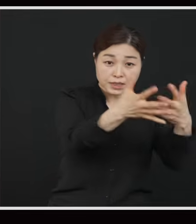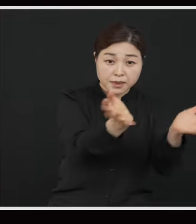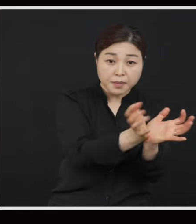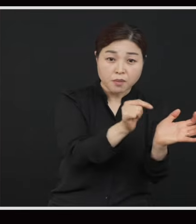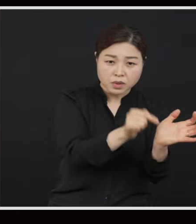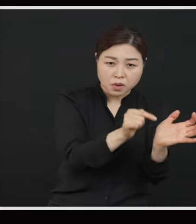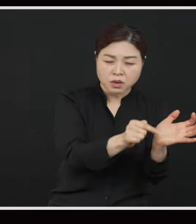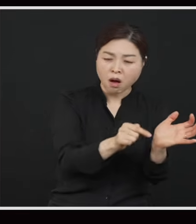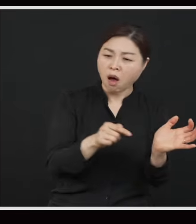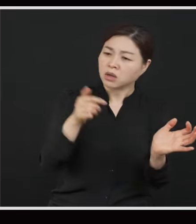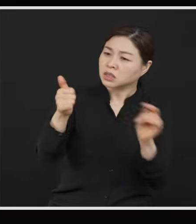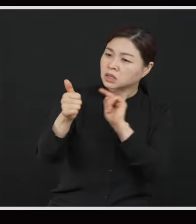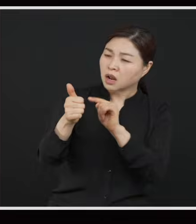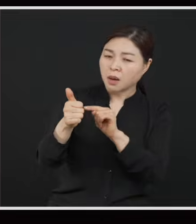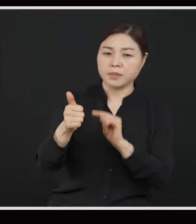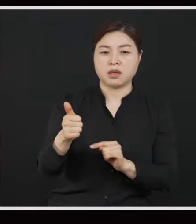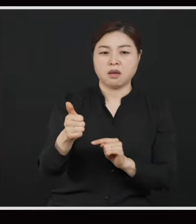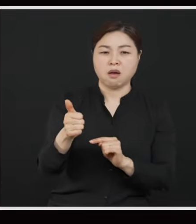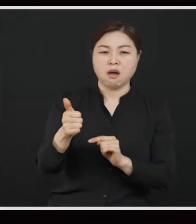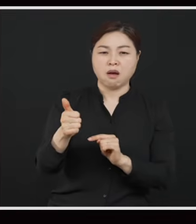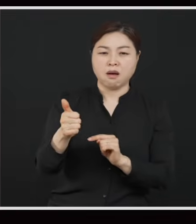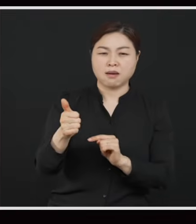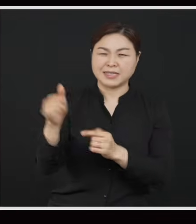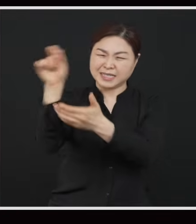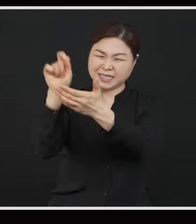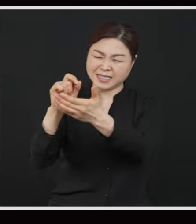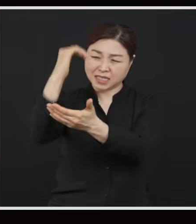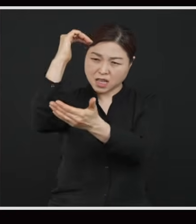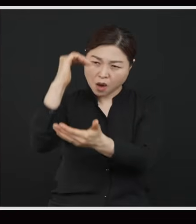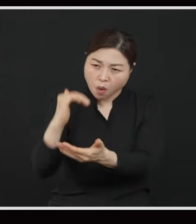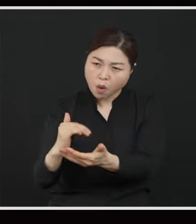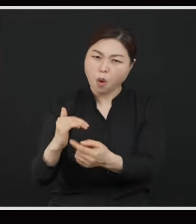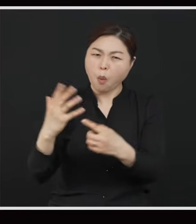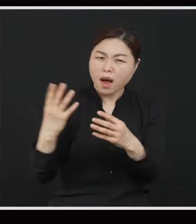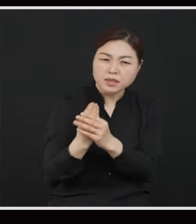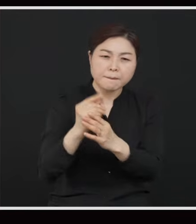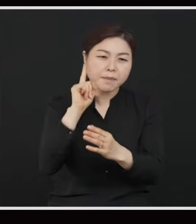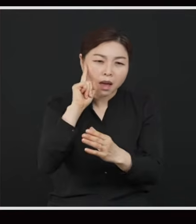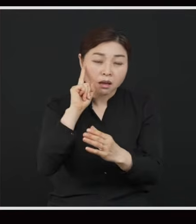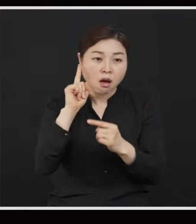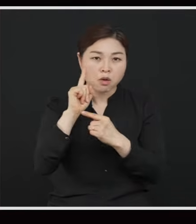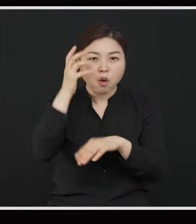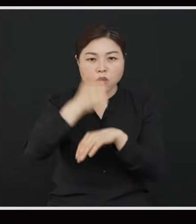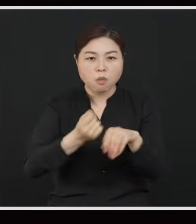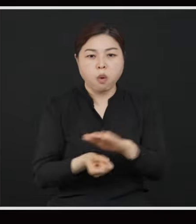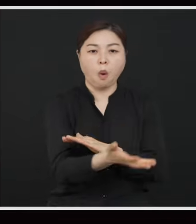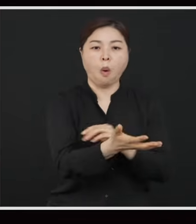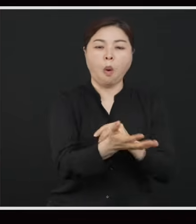학계에서는 그 사람의 이론이 너무 탄탄했기 때문에 크게 큰 반향을 일으켰습니다. 인구로.